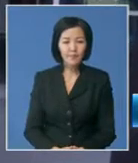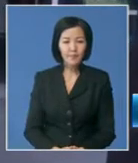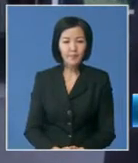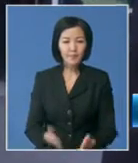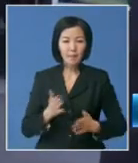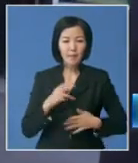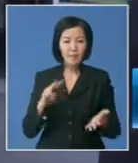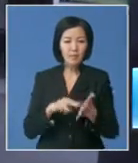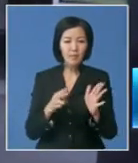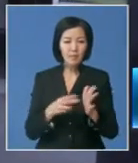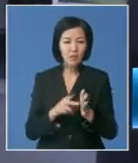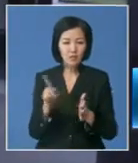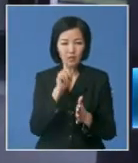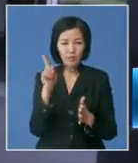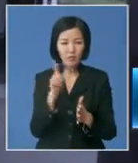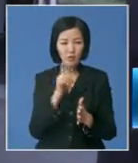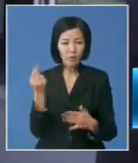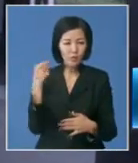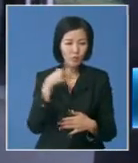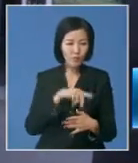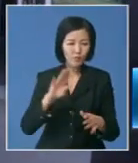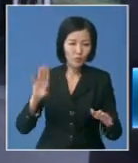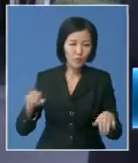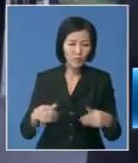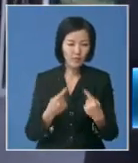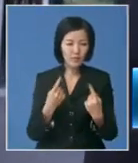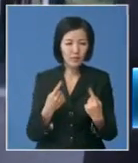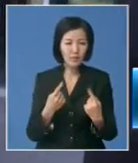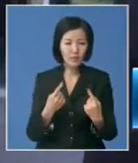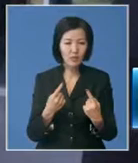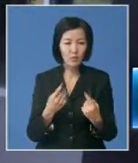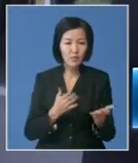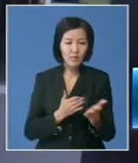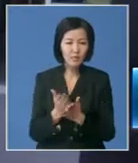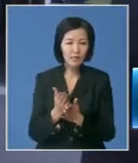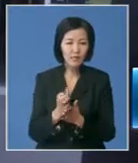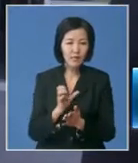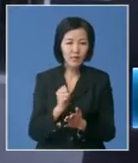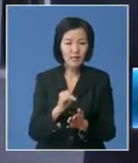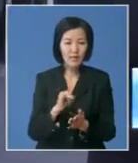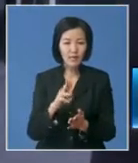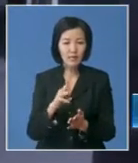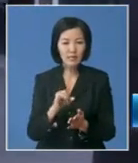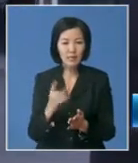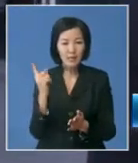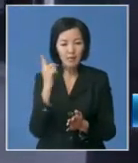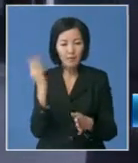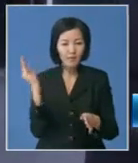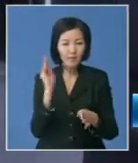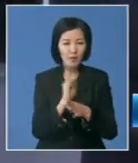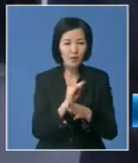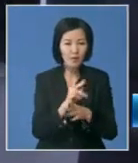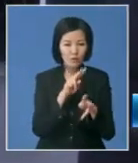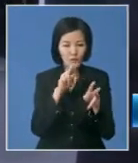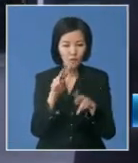мы планируем донести до молодежи духовную модернизацию особенным путем в сфере ай-ти через мобильное приложение они смогут увидеть все поручения